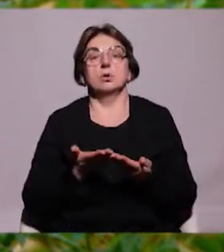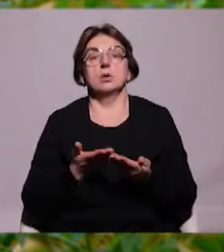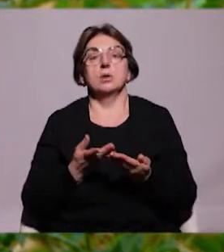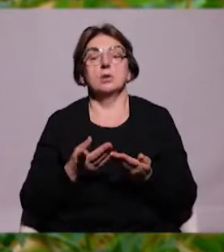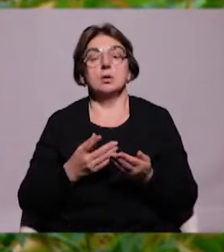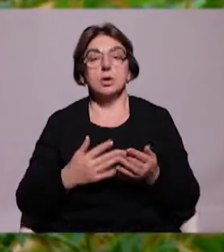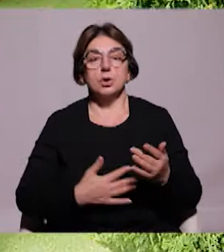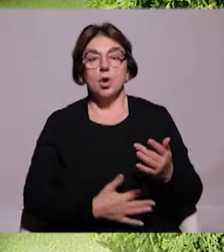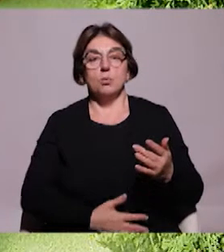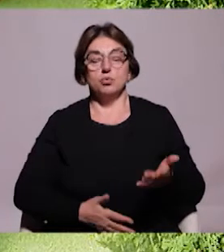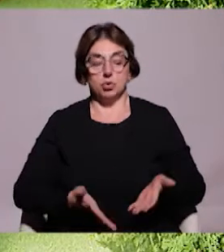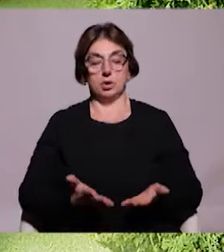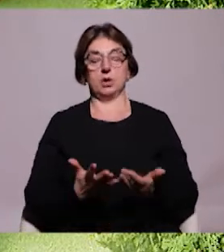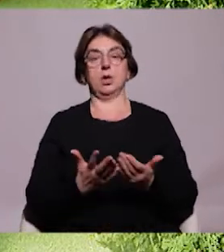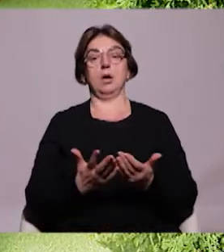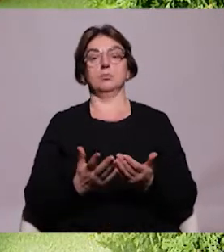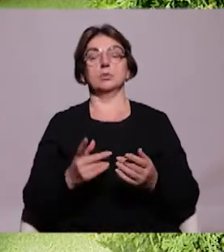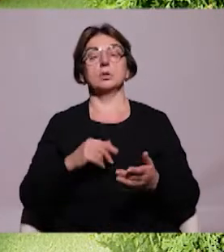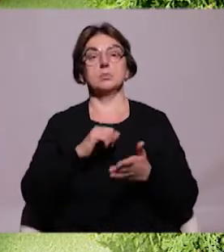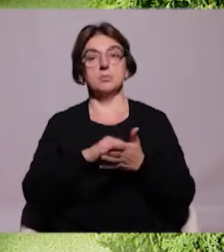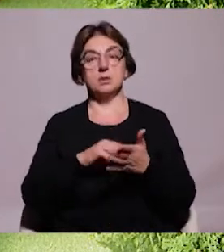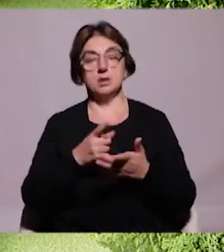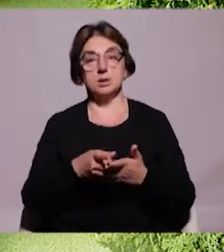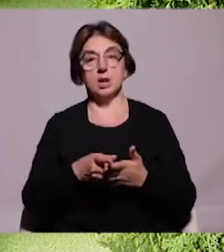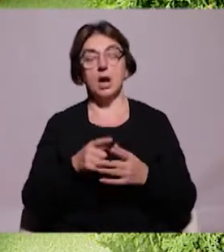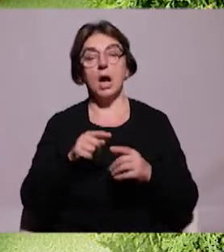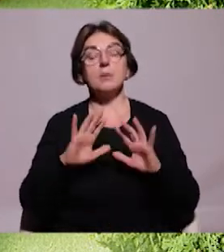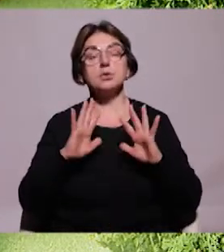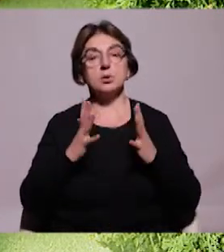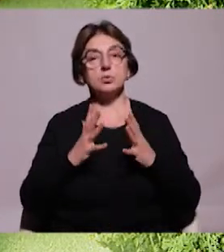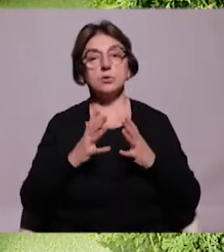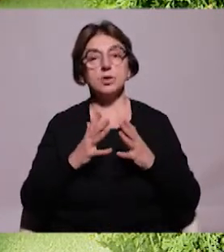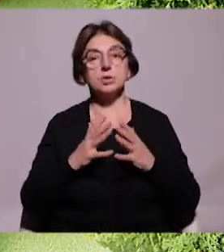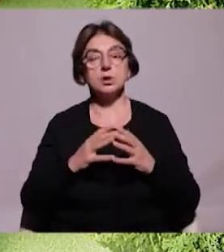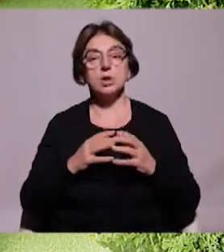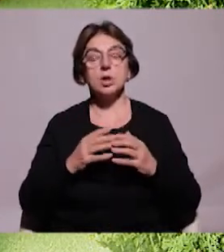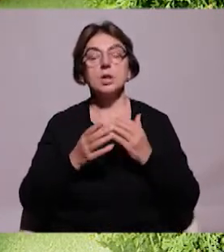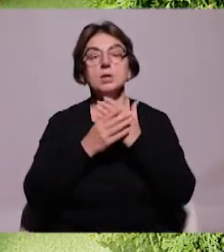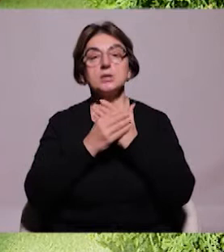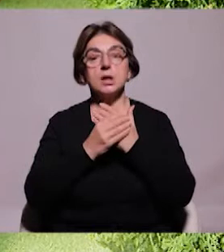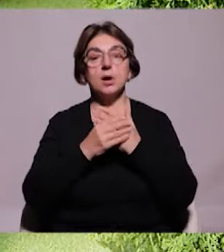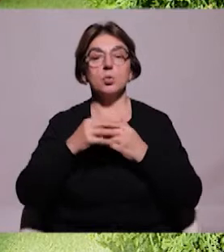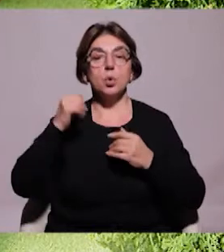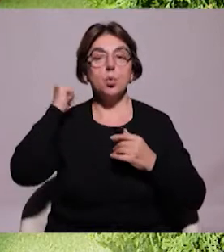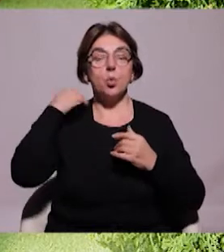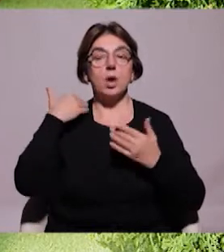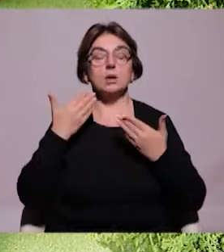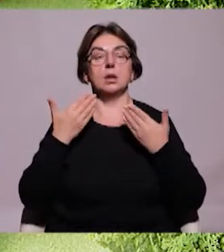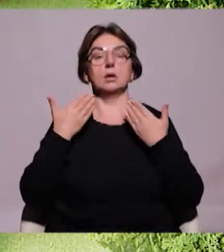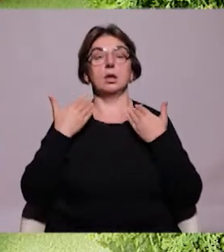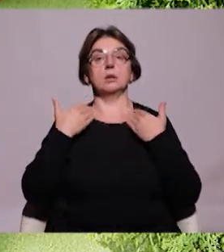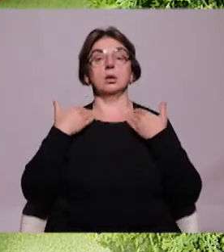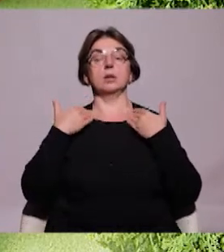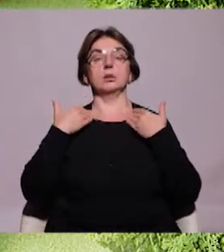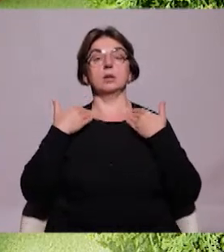რაც მუცელის ზედმეტ გამოხატულობას იწვევს. ამ შემთხვევაშიც სხეული უკან არის გადახრილი,